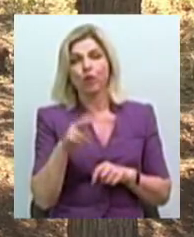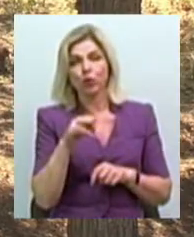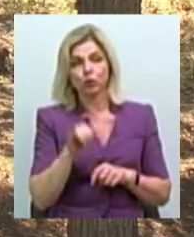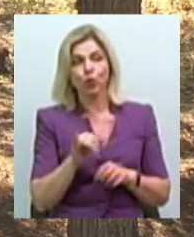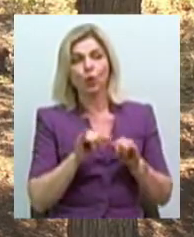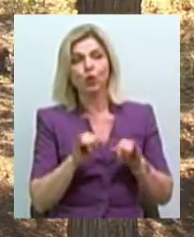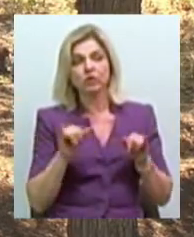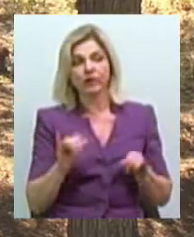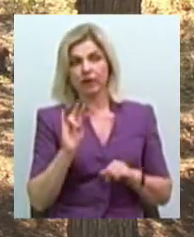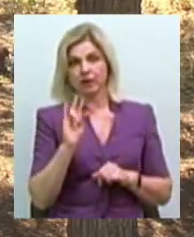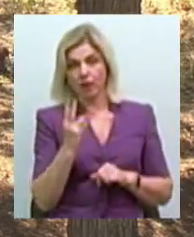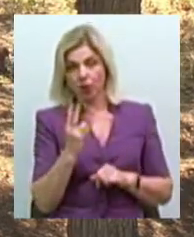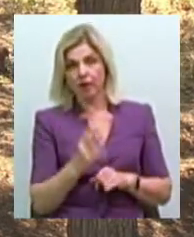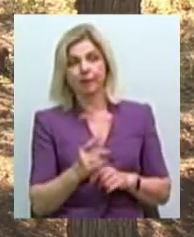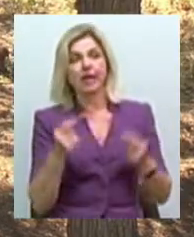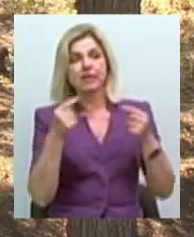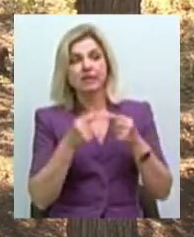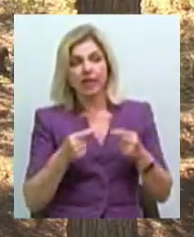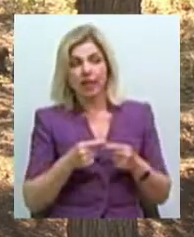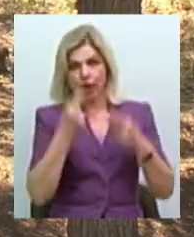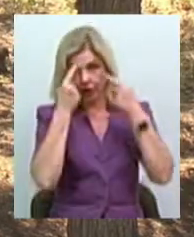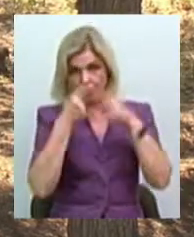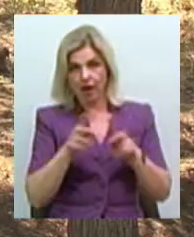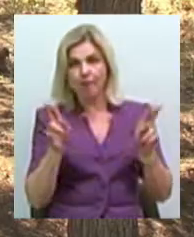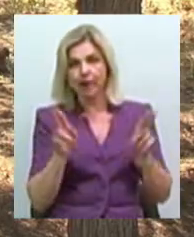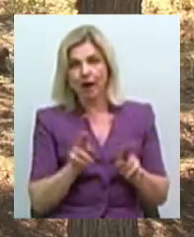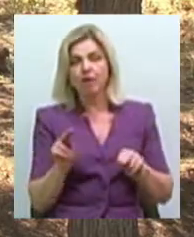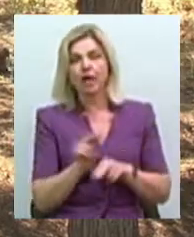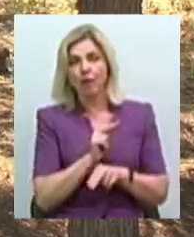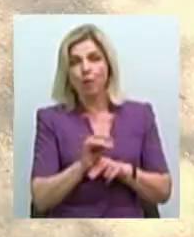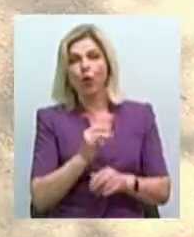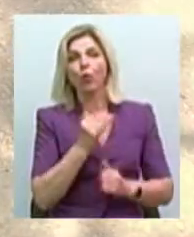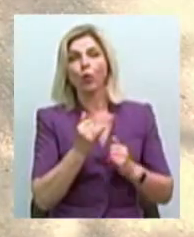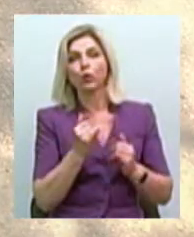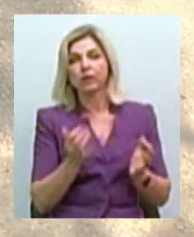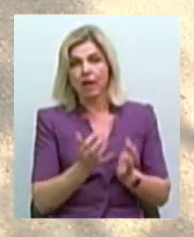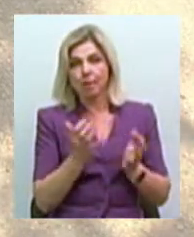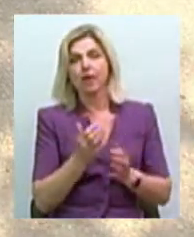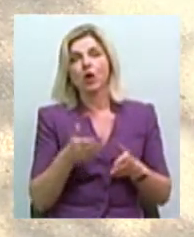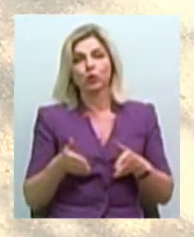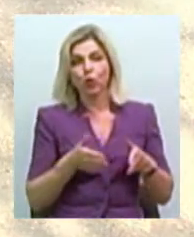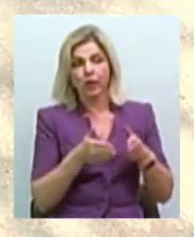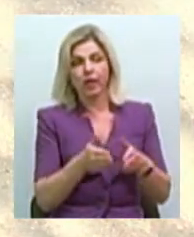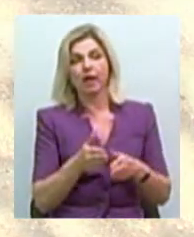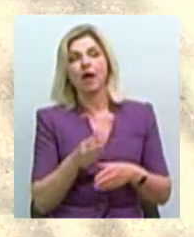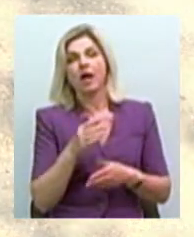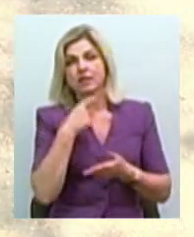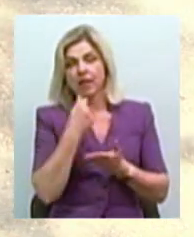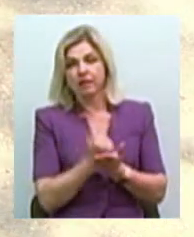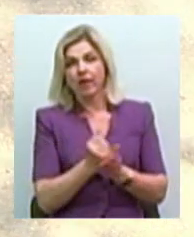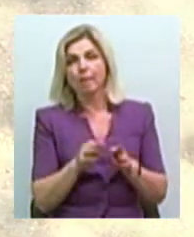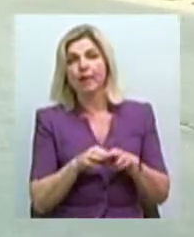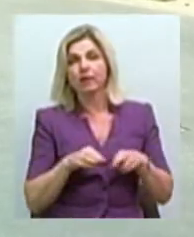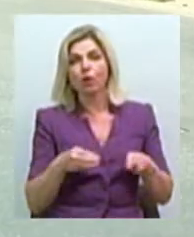Тетяна Золотухіна. Згідно з технічними правилами ремонту і утримання вулиць та доріг населених пунктів, затвердженими